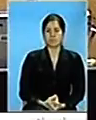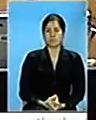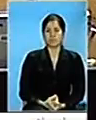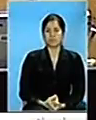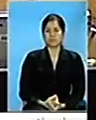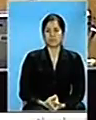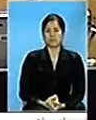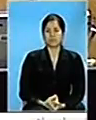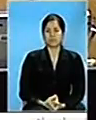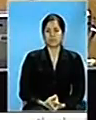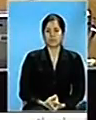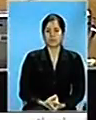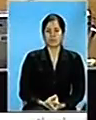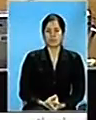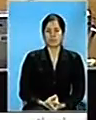อนพอละ